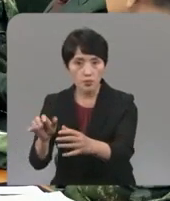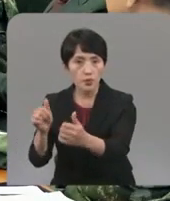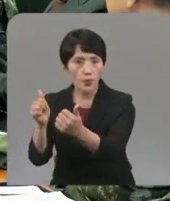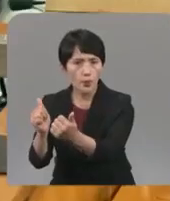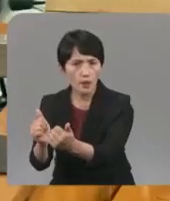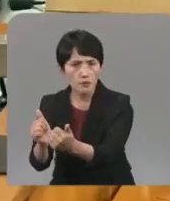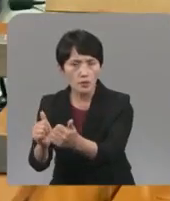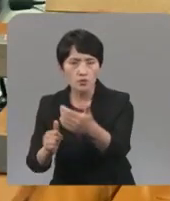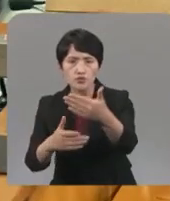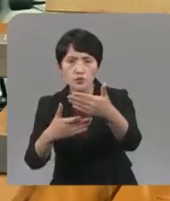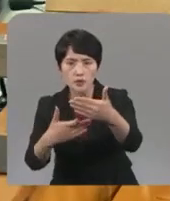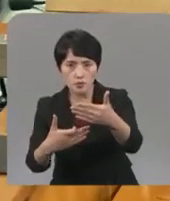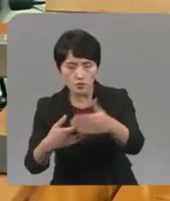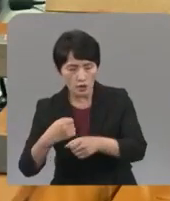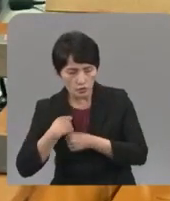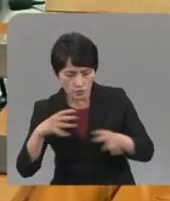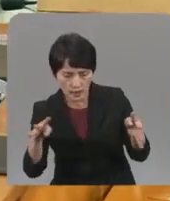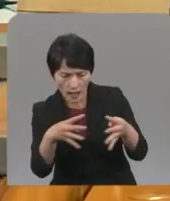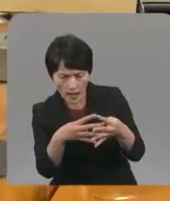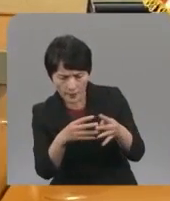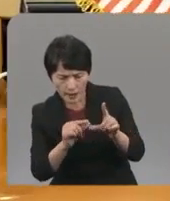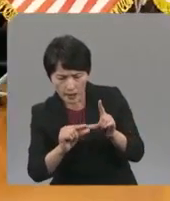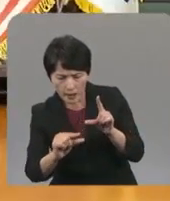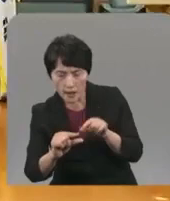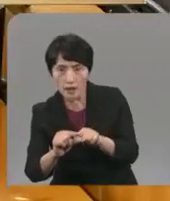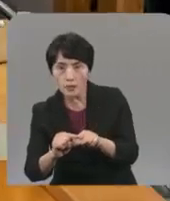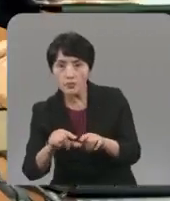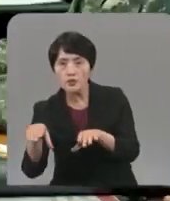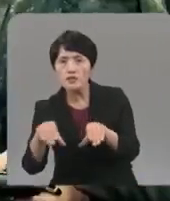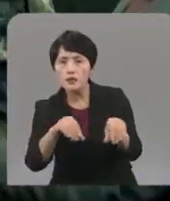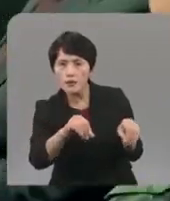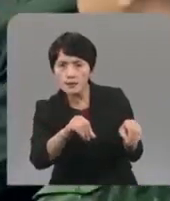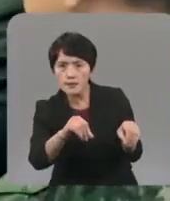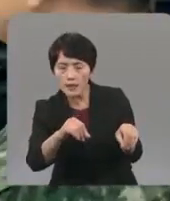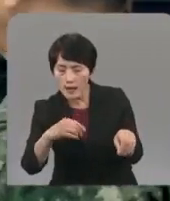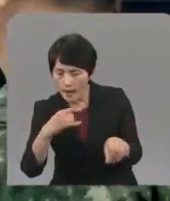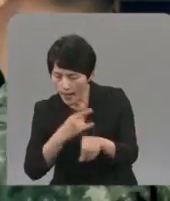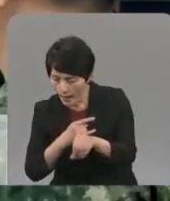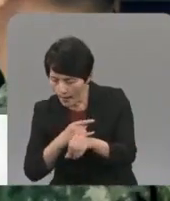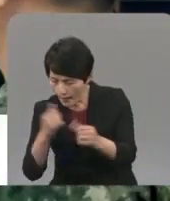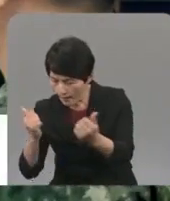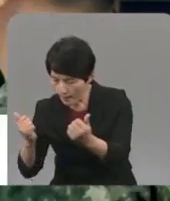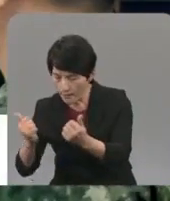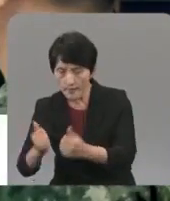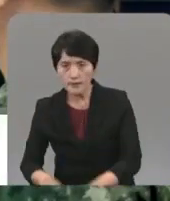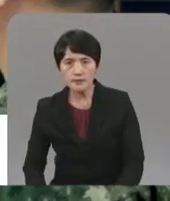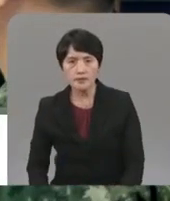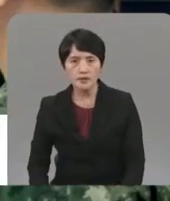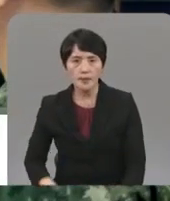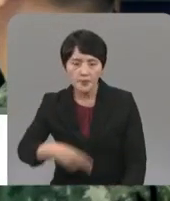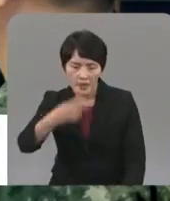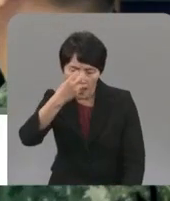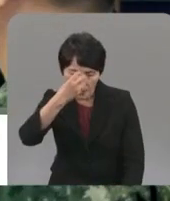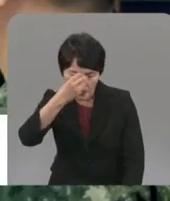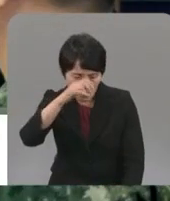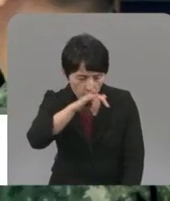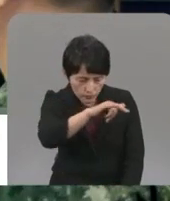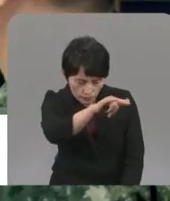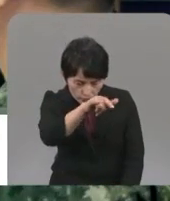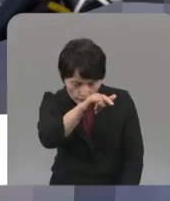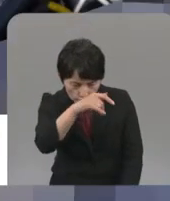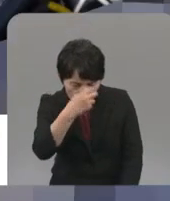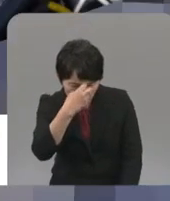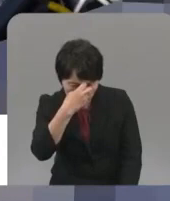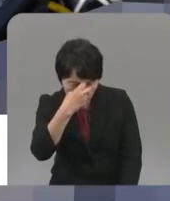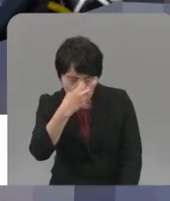khiêu kích nghiêm trọng đe dọa tới an ninh quốc gia của Hàn Quốc quân đội miền Nam cảnh sẽ đối phó quyết liệt ngay lập tức với bất cứ khiêu khích nào